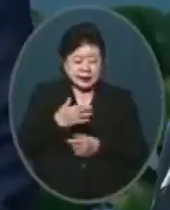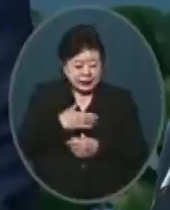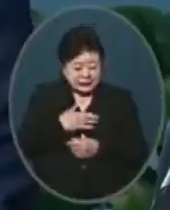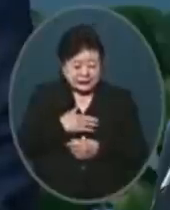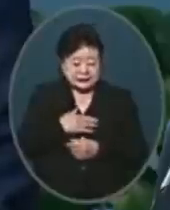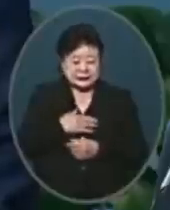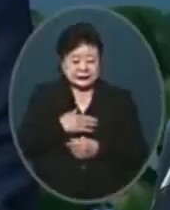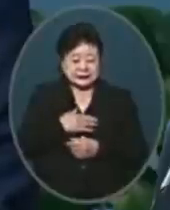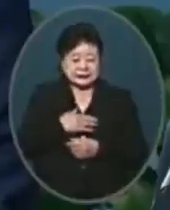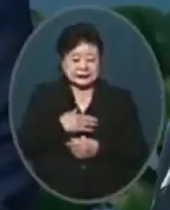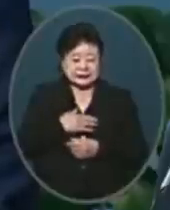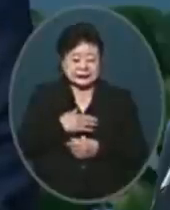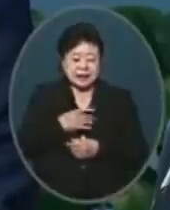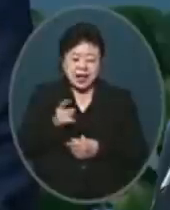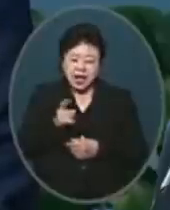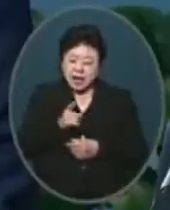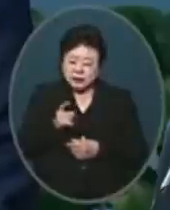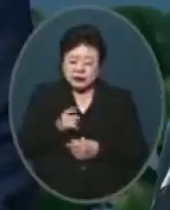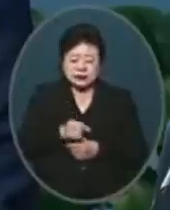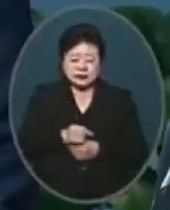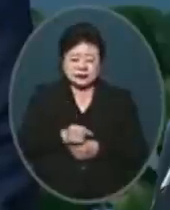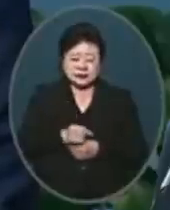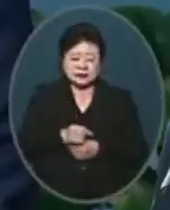나는 아무리